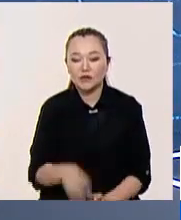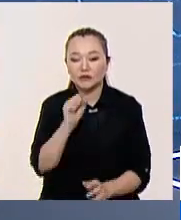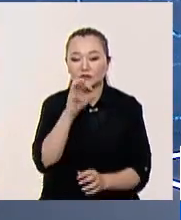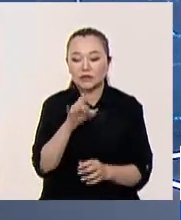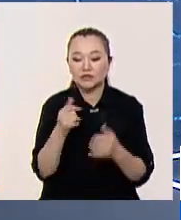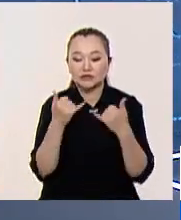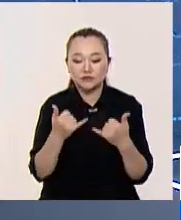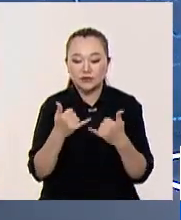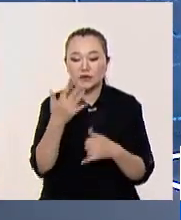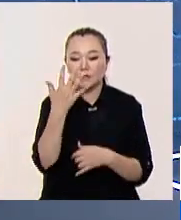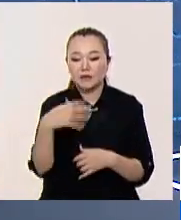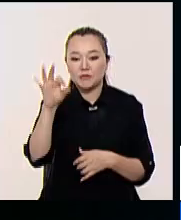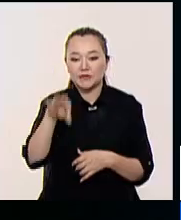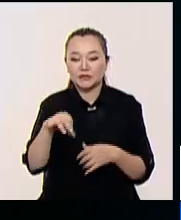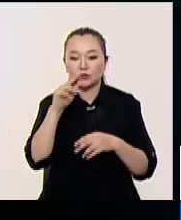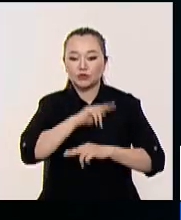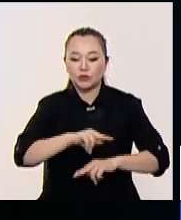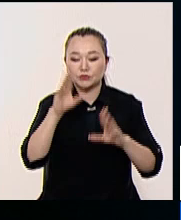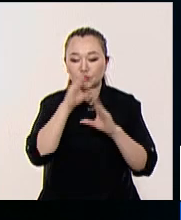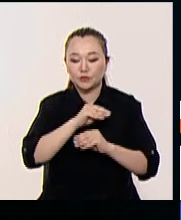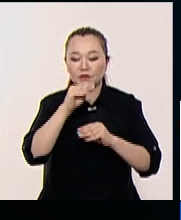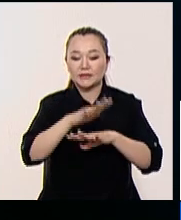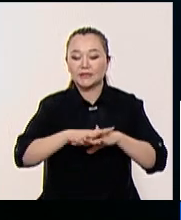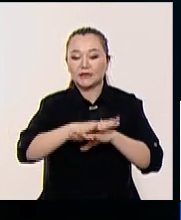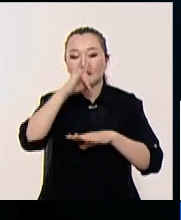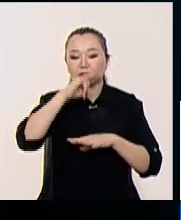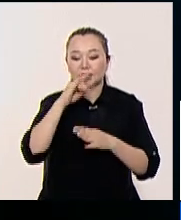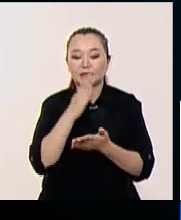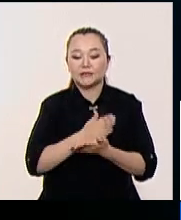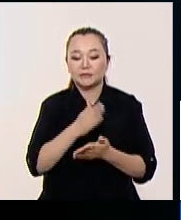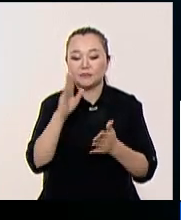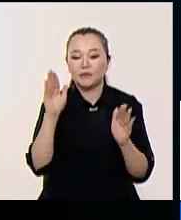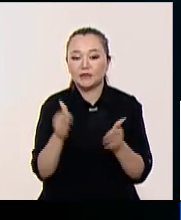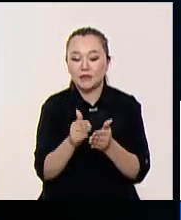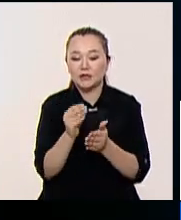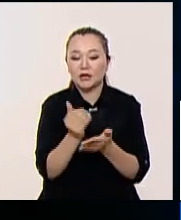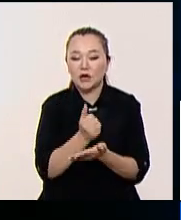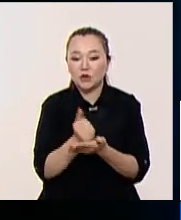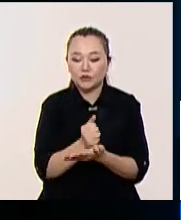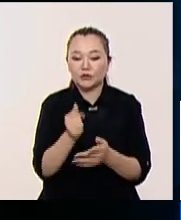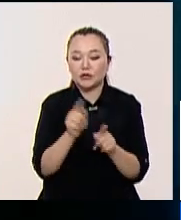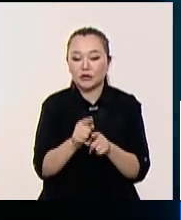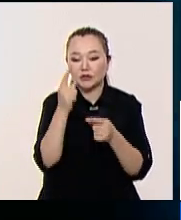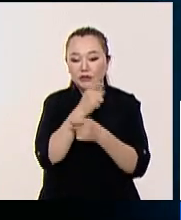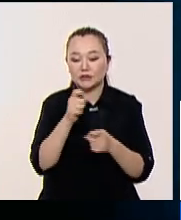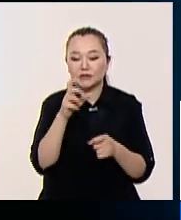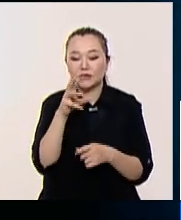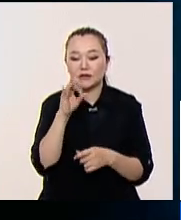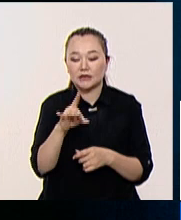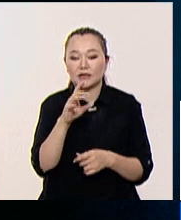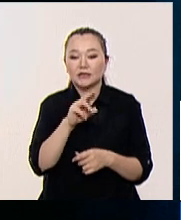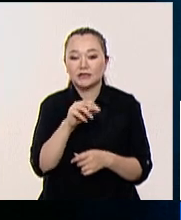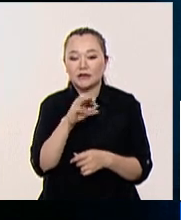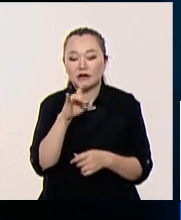Оскар, сегодня 5% трудоспособного населения Казахстана имеет минимальный доход. Такие данные озвучила сенатор Динар